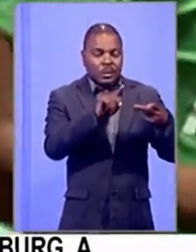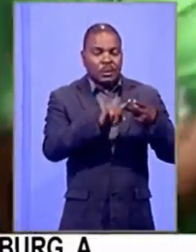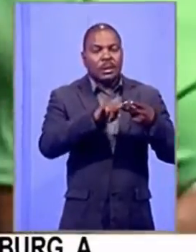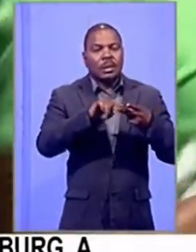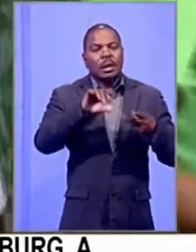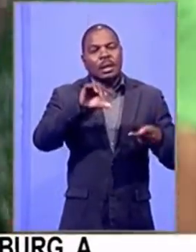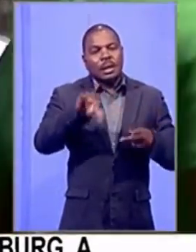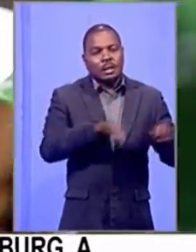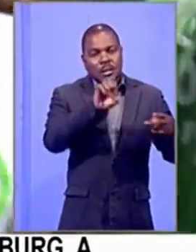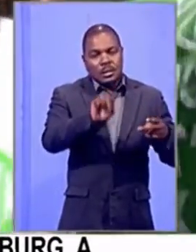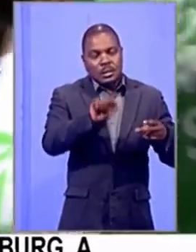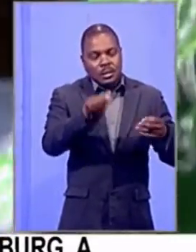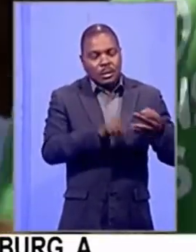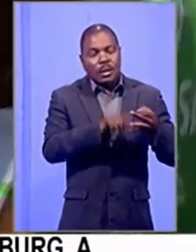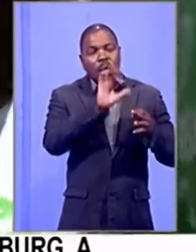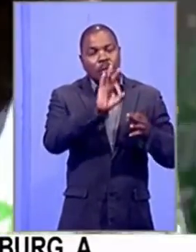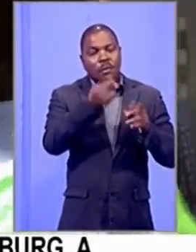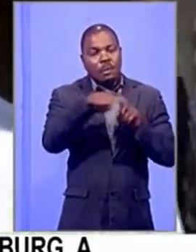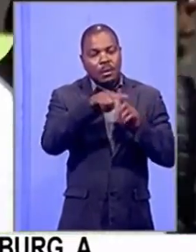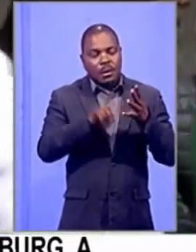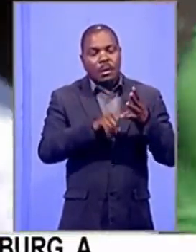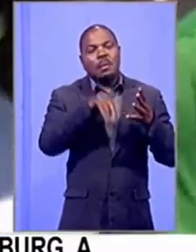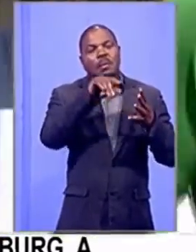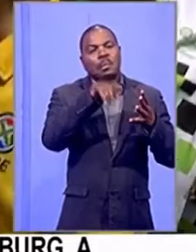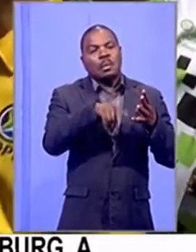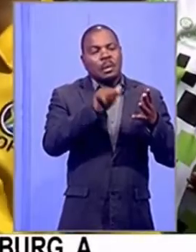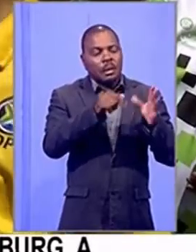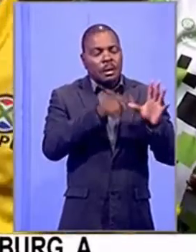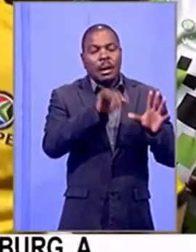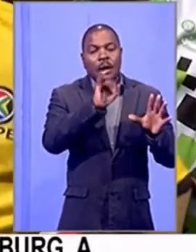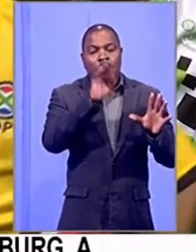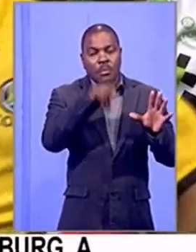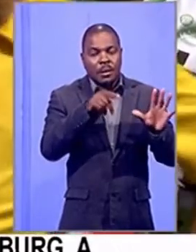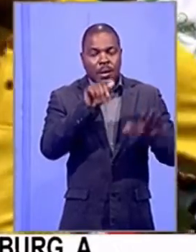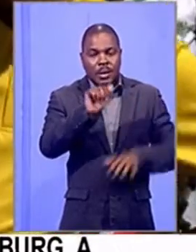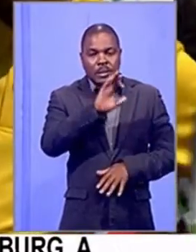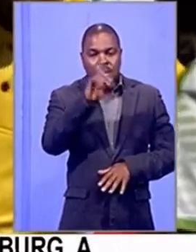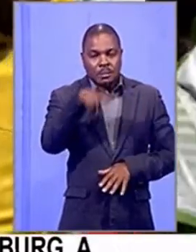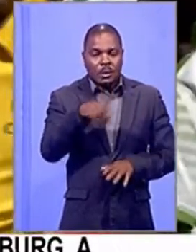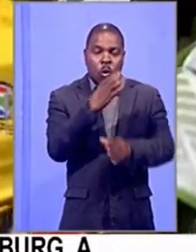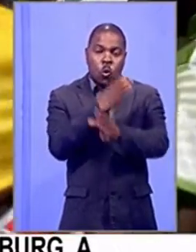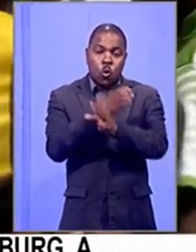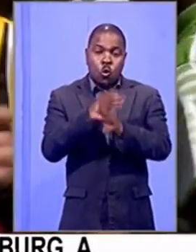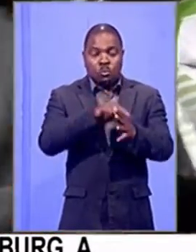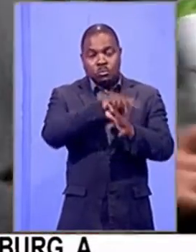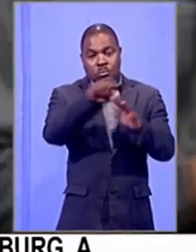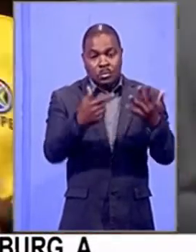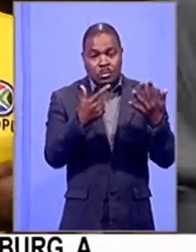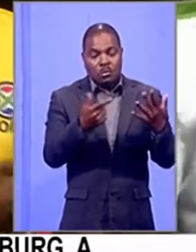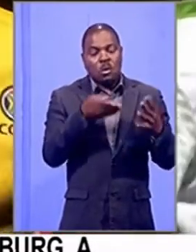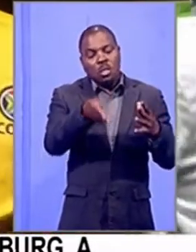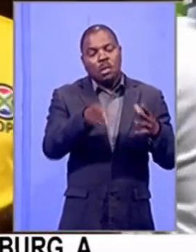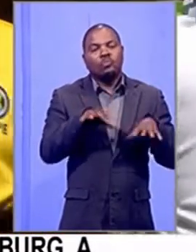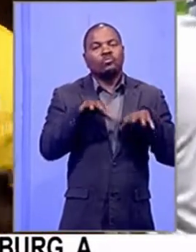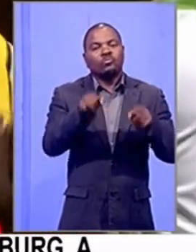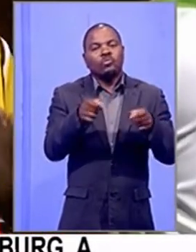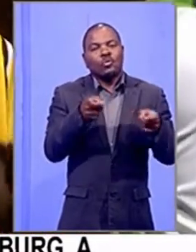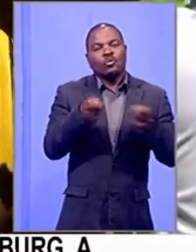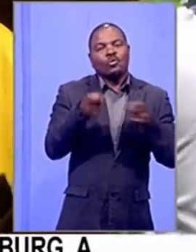SA, FF Plus, Patriotic Alliance, IFP, ACDP le COPE. Ke eo e bopago karolo ya puso ya motlhakanelwa